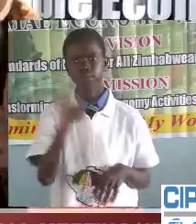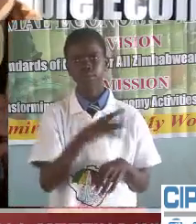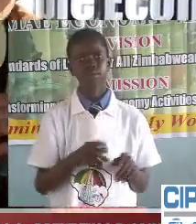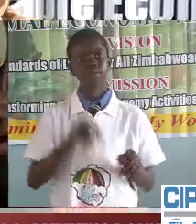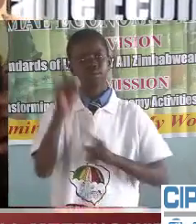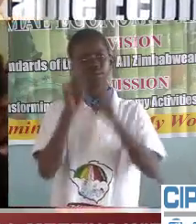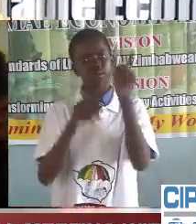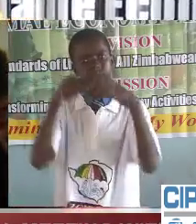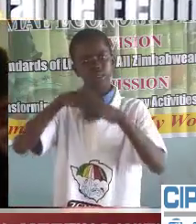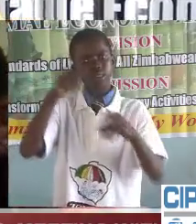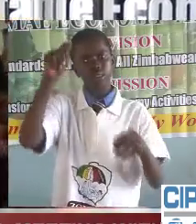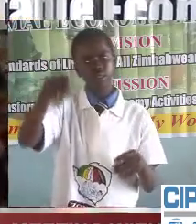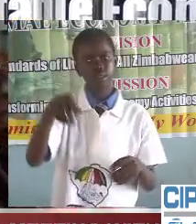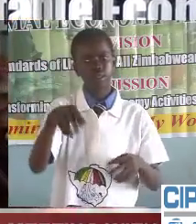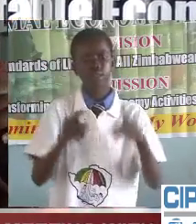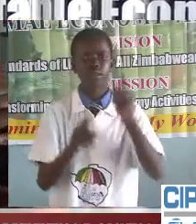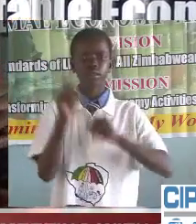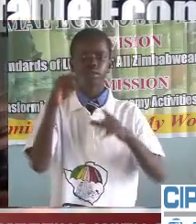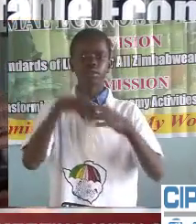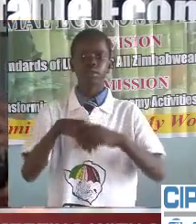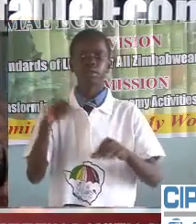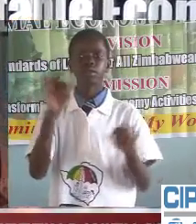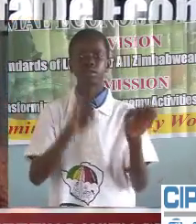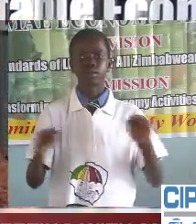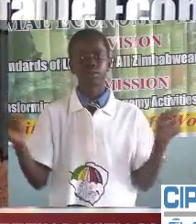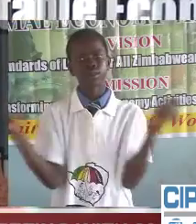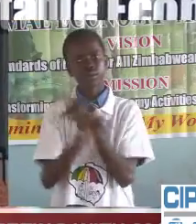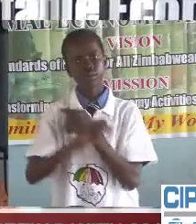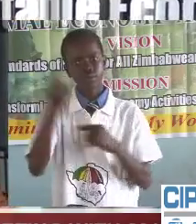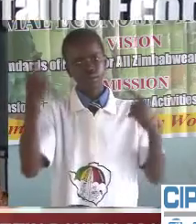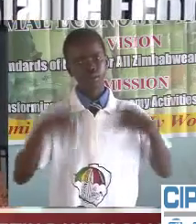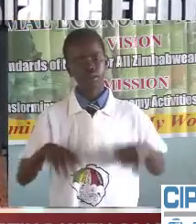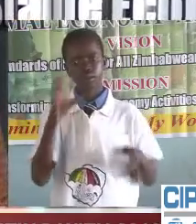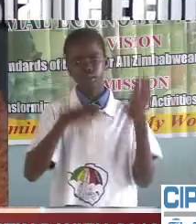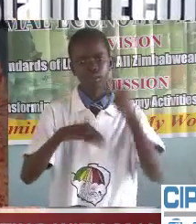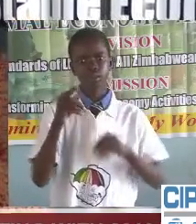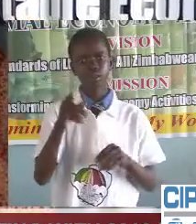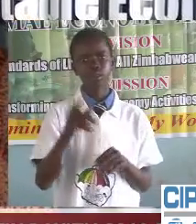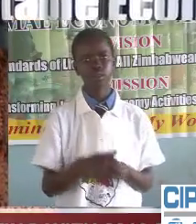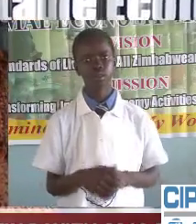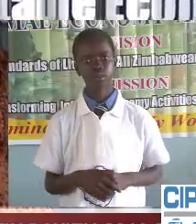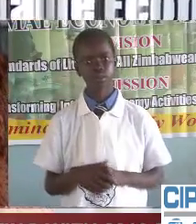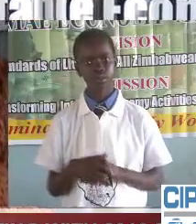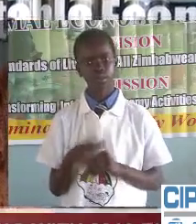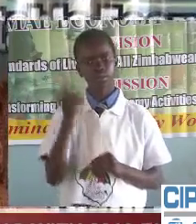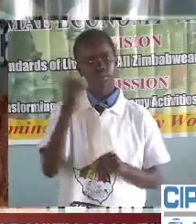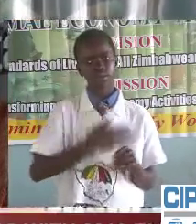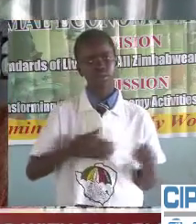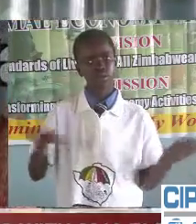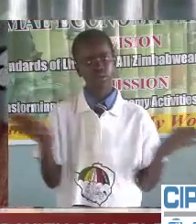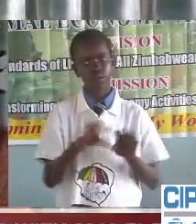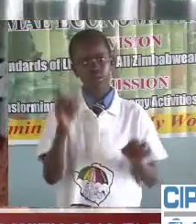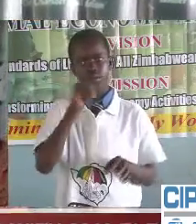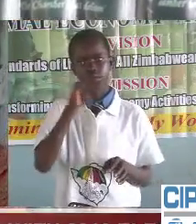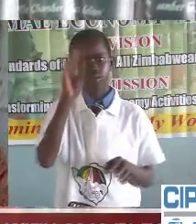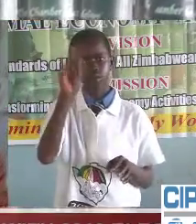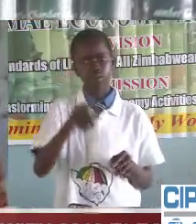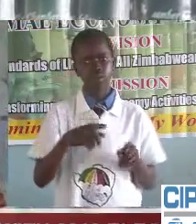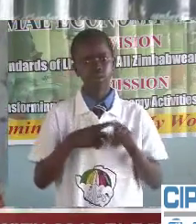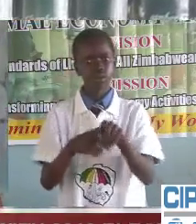isipo. Uyezve in terms of language ndinokumbirisa chaizvo kuti mukwanise kutaura